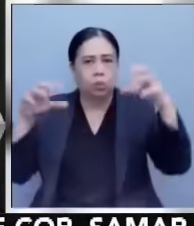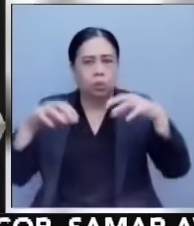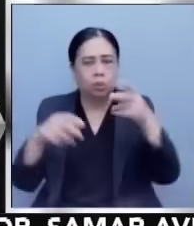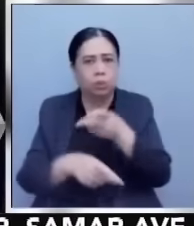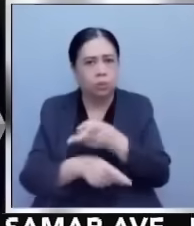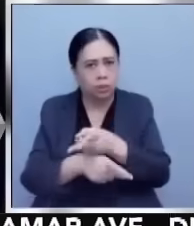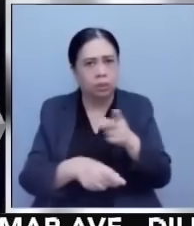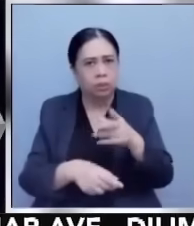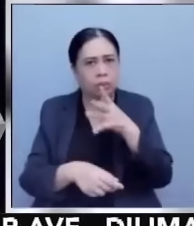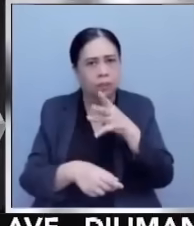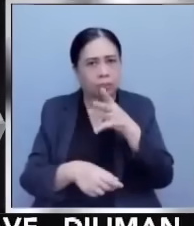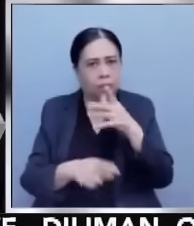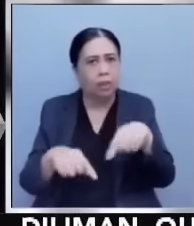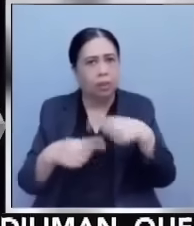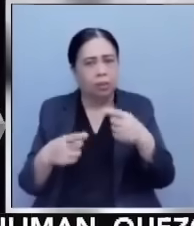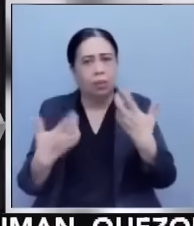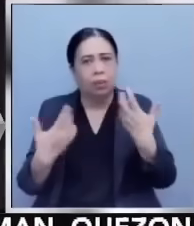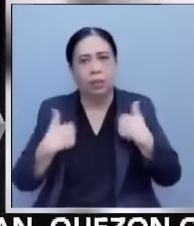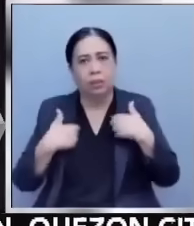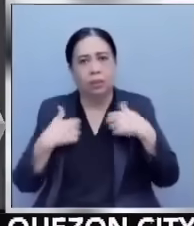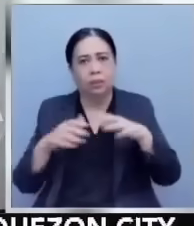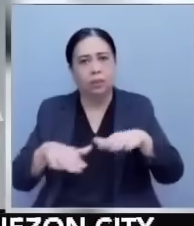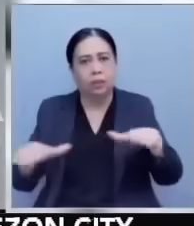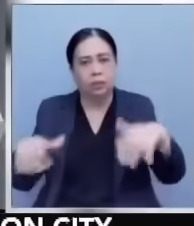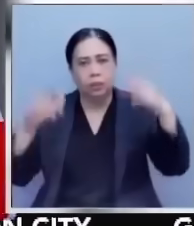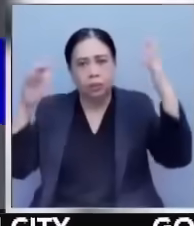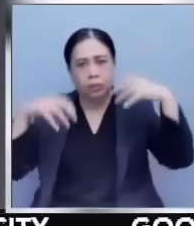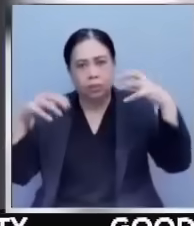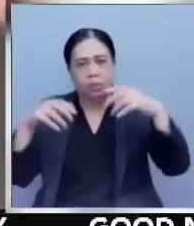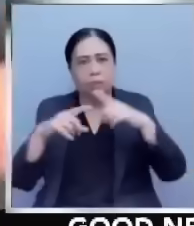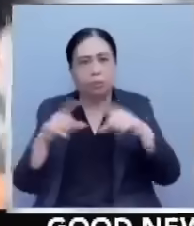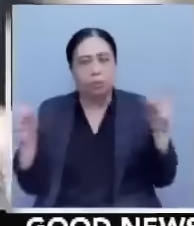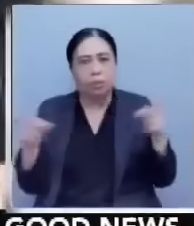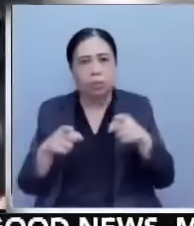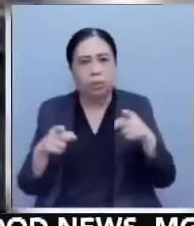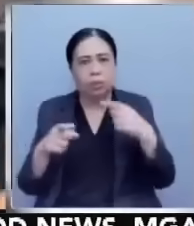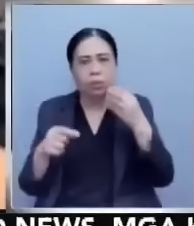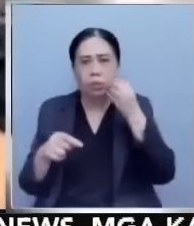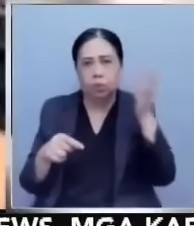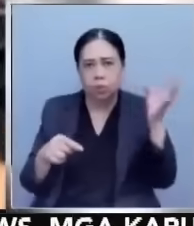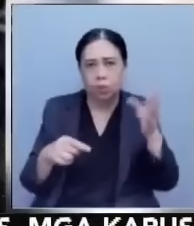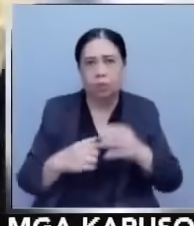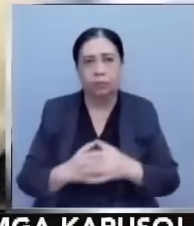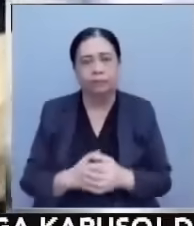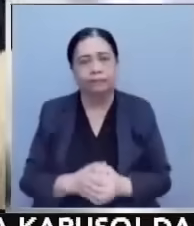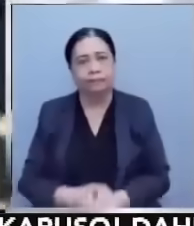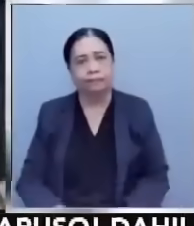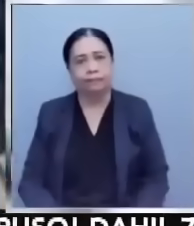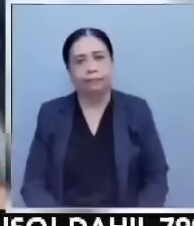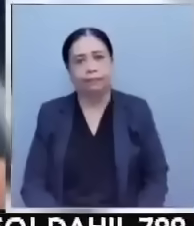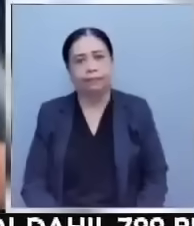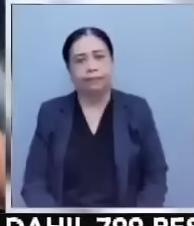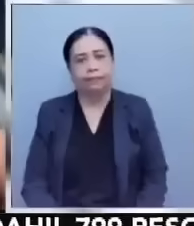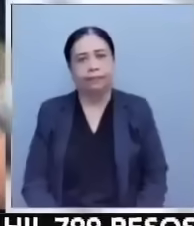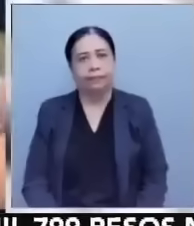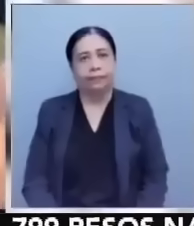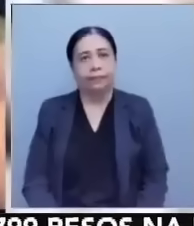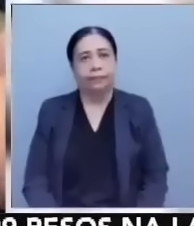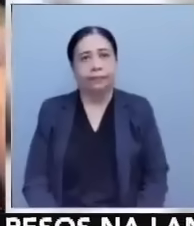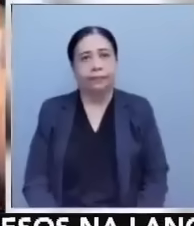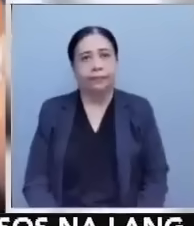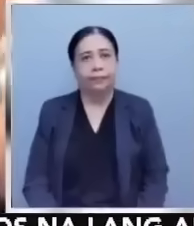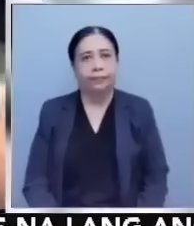ina habang naliligo ang mga bata sa ulan pero saglit siyang umuwi. Para sa GMA Integrated News, Dano Tingkungko,